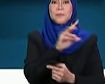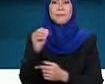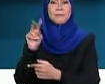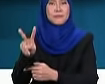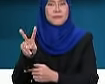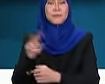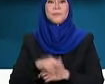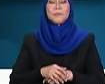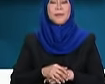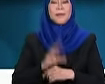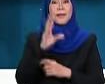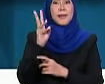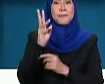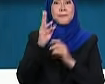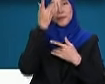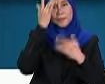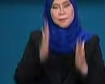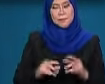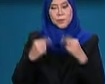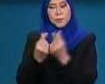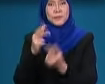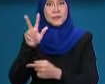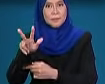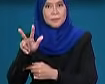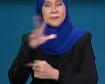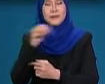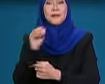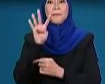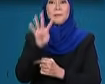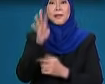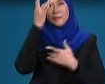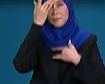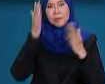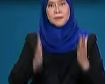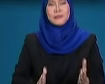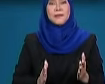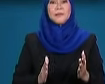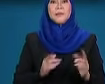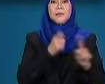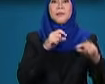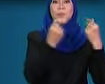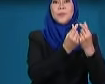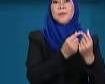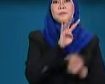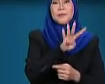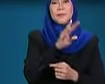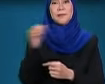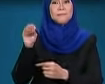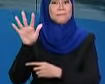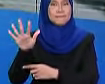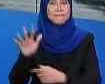26 sakit dalam kategori 3 manakala masing-masing empat sakit dalam kategori di tempat Gan